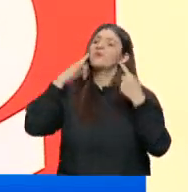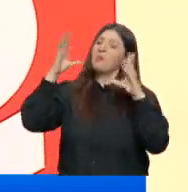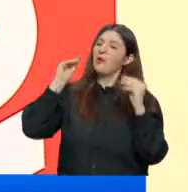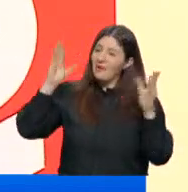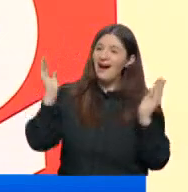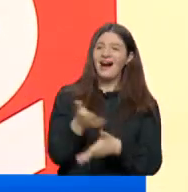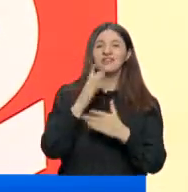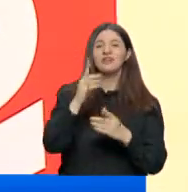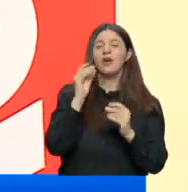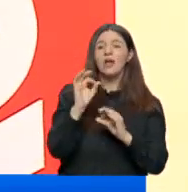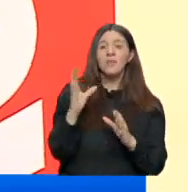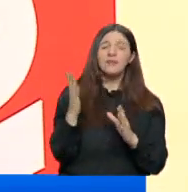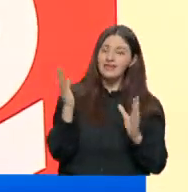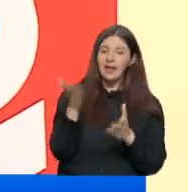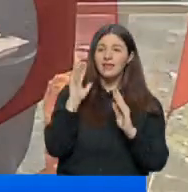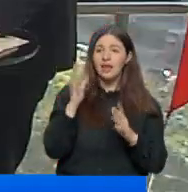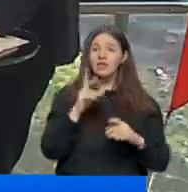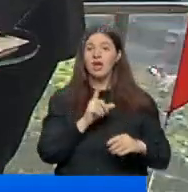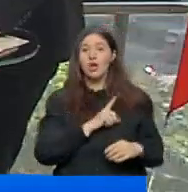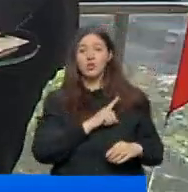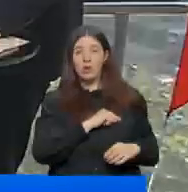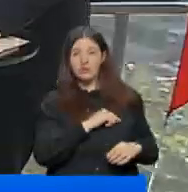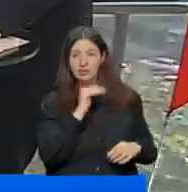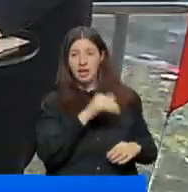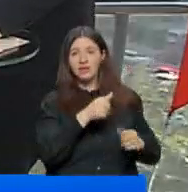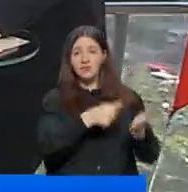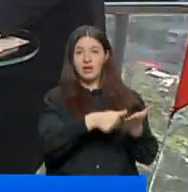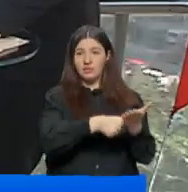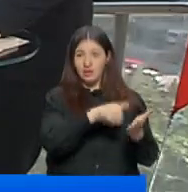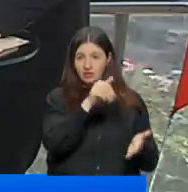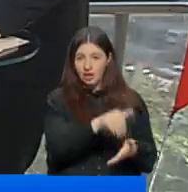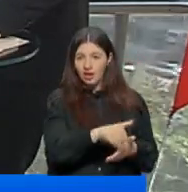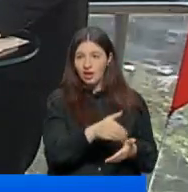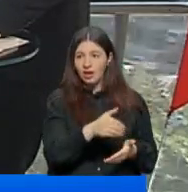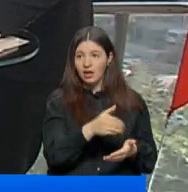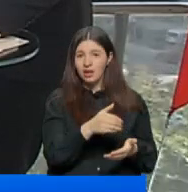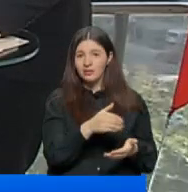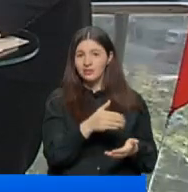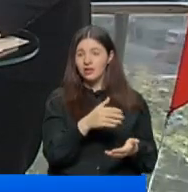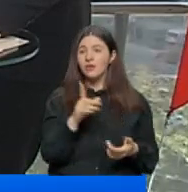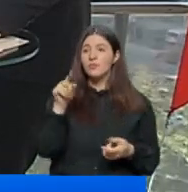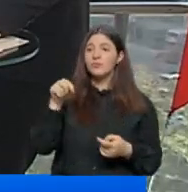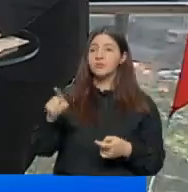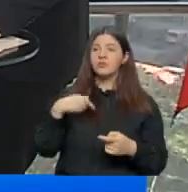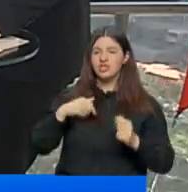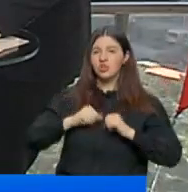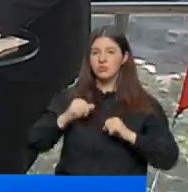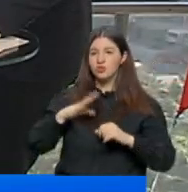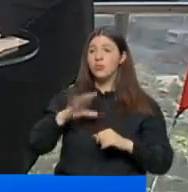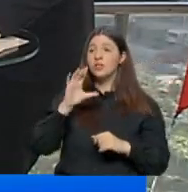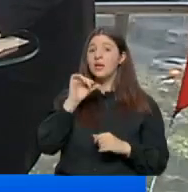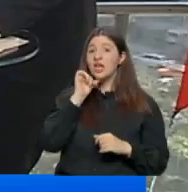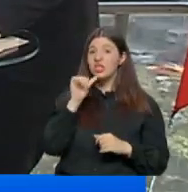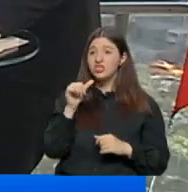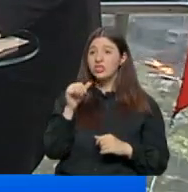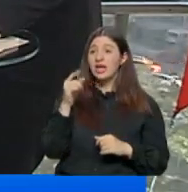olalım. Çok önemli bir olsun ama bakın şu rozet takmaya geldi, şey parmak izi vermeye geldi. Bugün buna çalışmak istiyorum. Acaba hiç